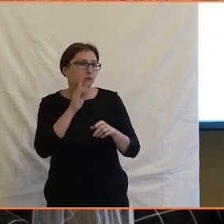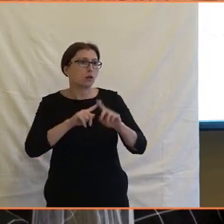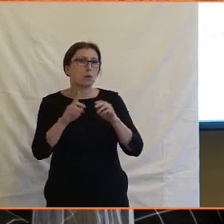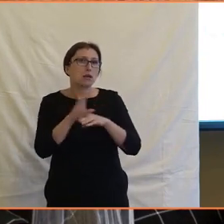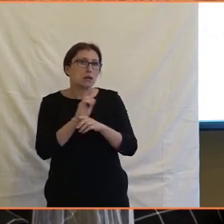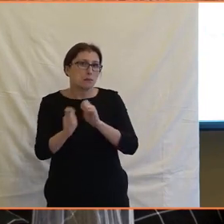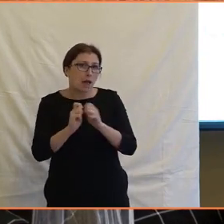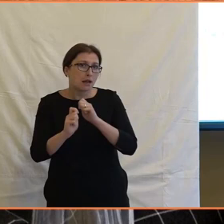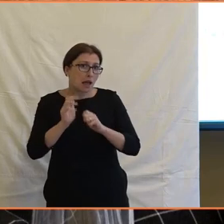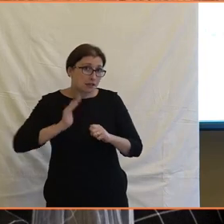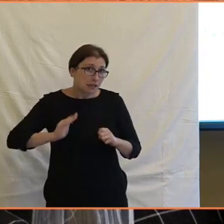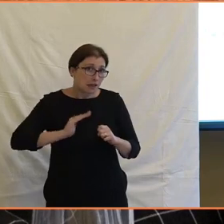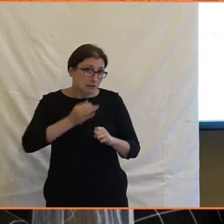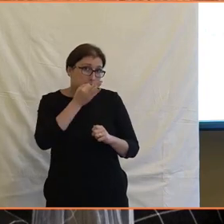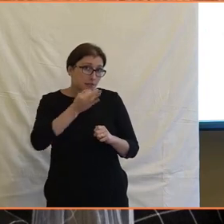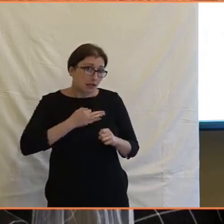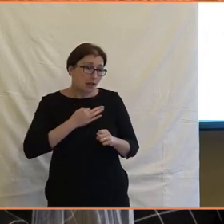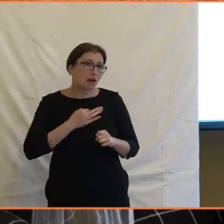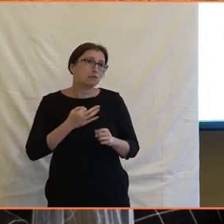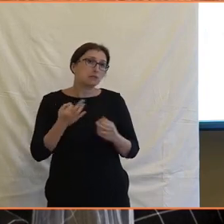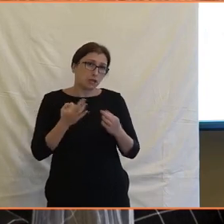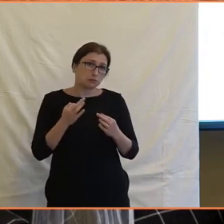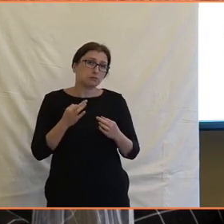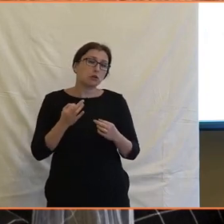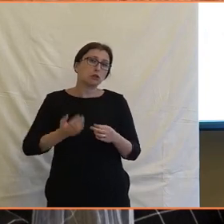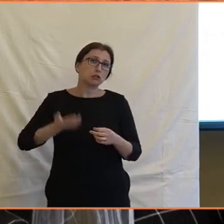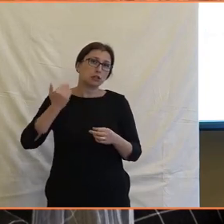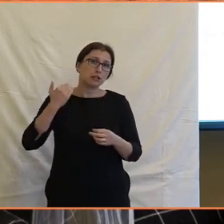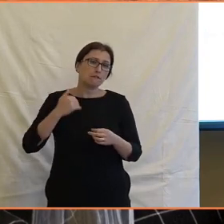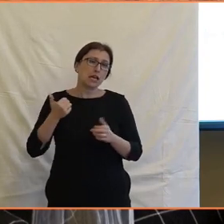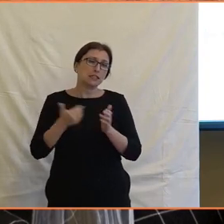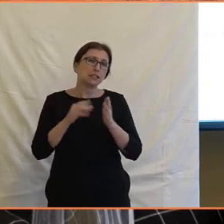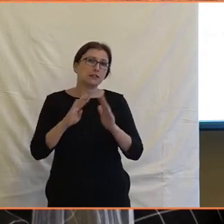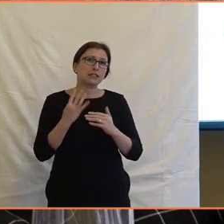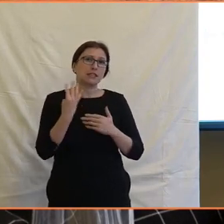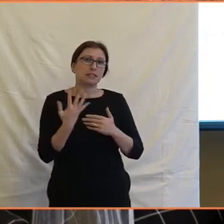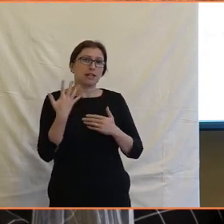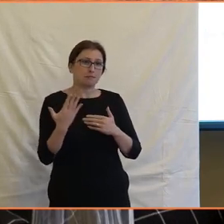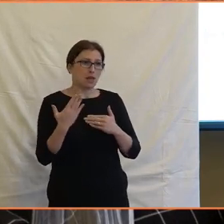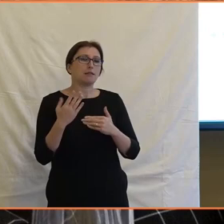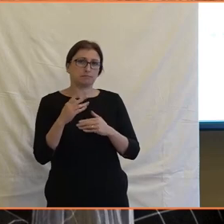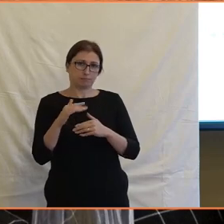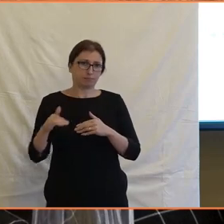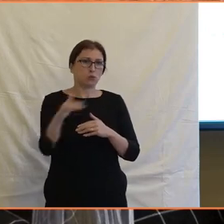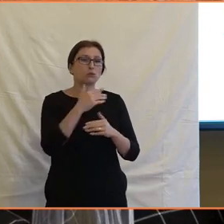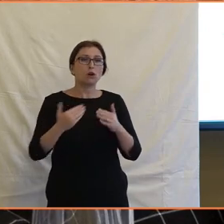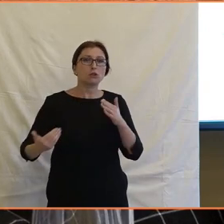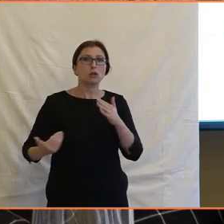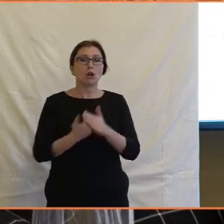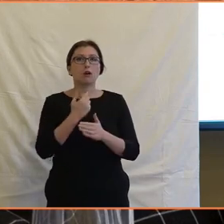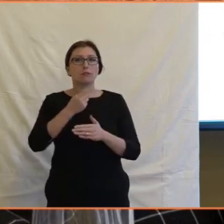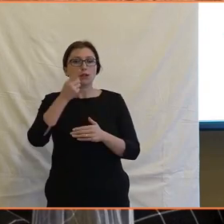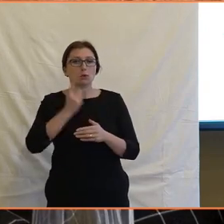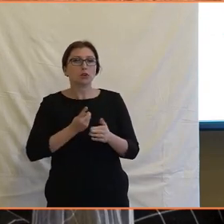e-mailová etiketa... Tak něco takového existovalo asi do poloviny 90. let, díky tomu, že vlastně ty nově příchozí se